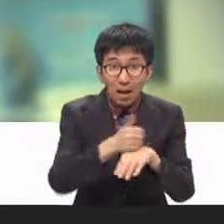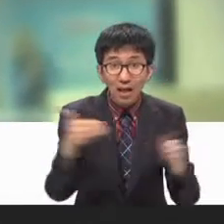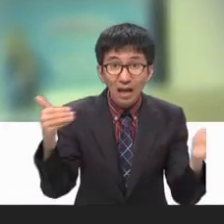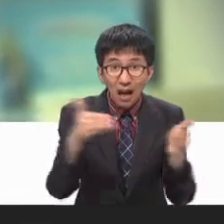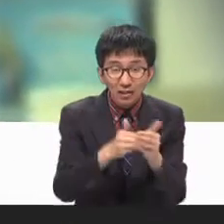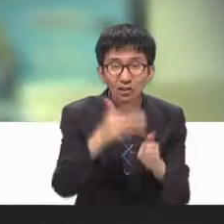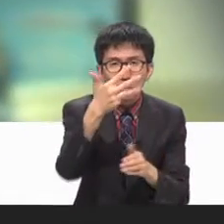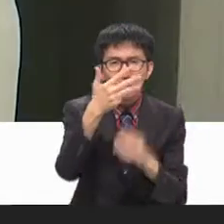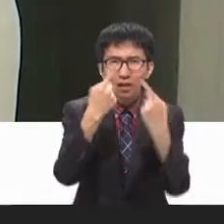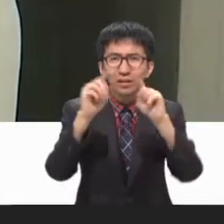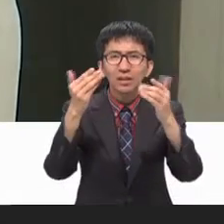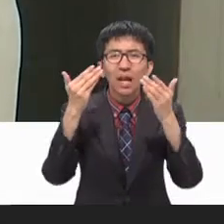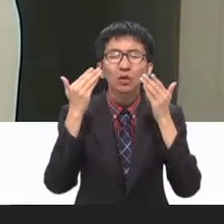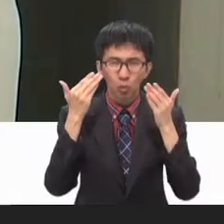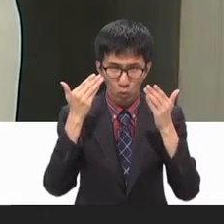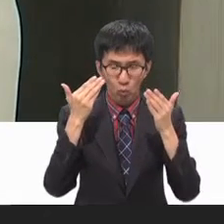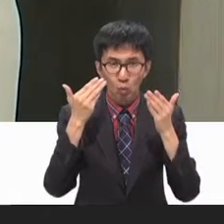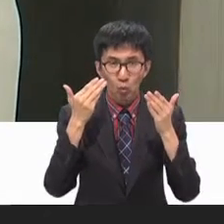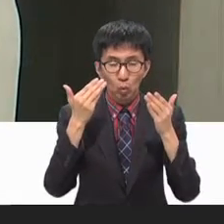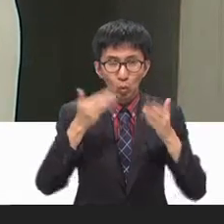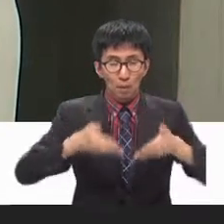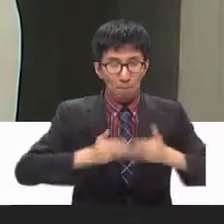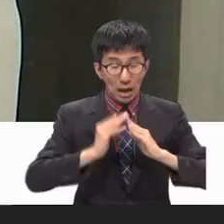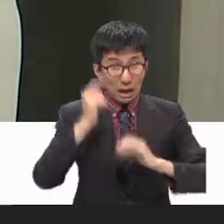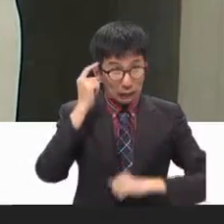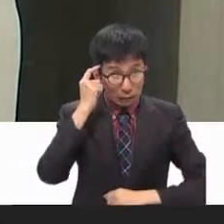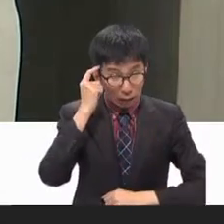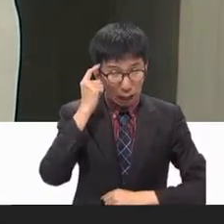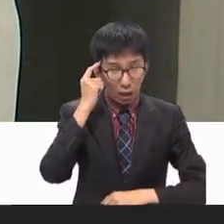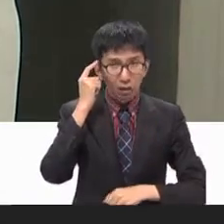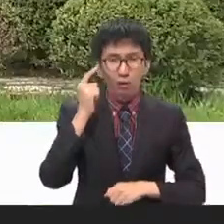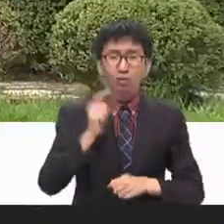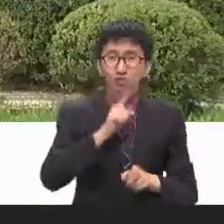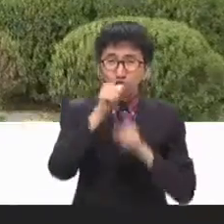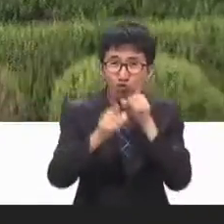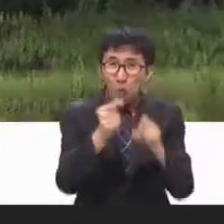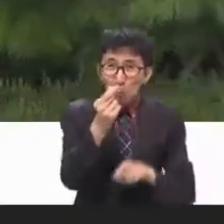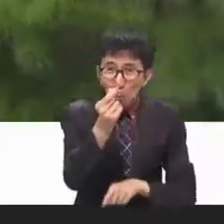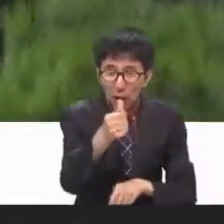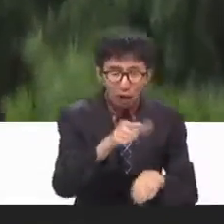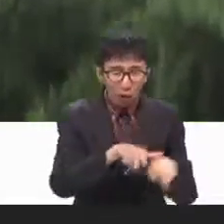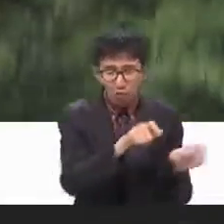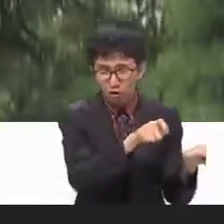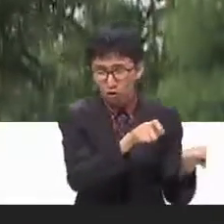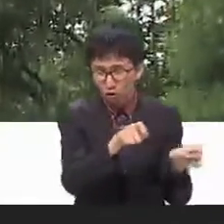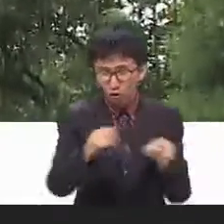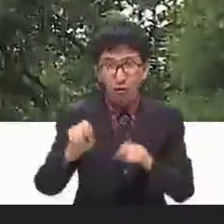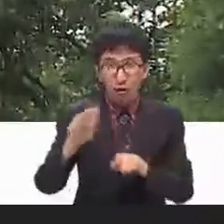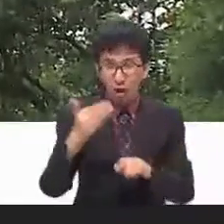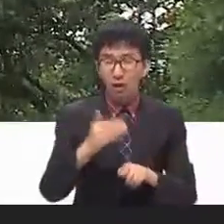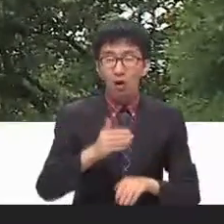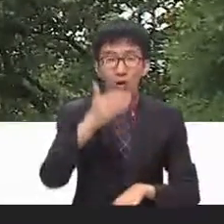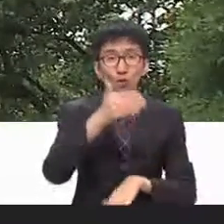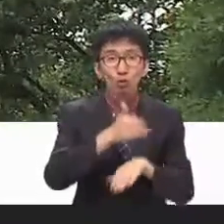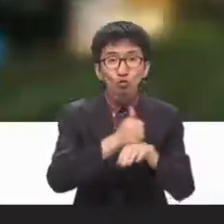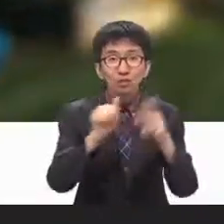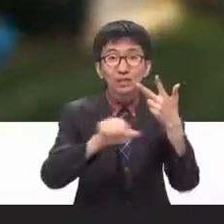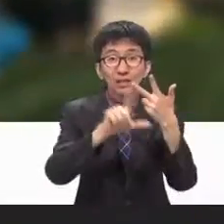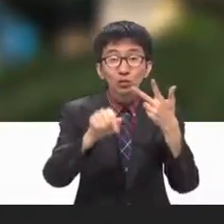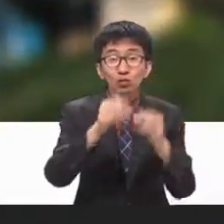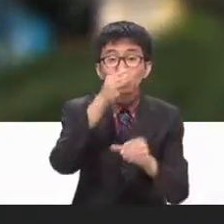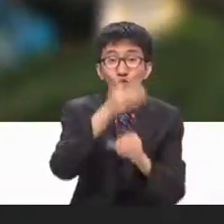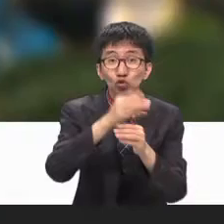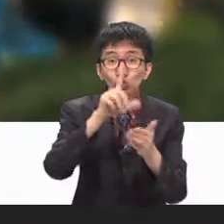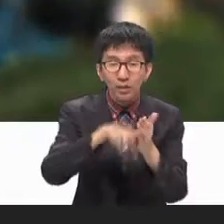지원한 대학의 수가 적어서 추가 공부를 하는 등 일정이 지연이 됐거든요 예 에서 지난달 중순 해서야 최종 10개 대학 선발을